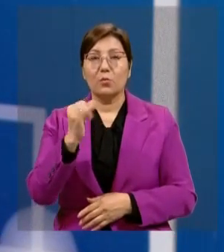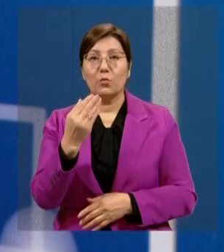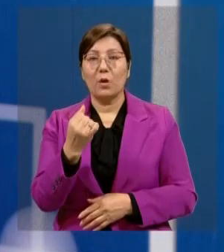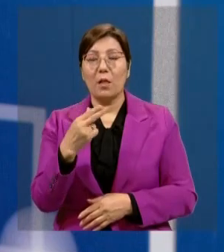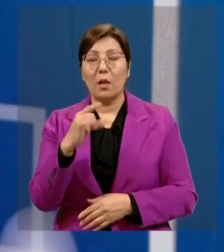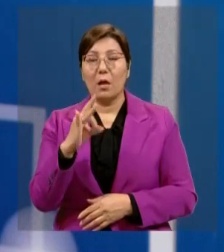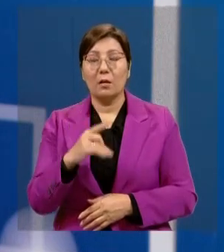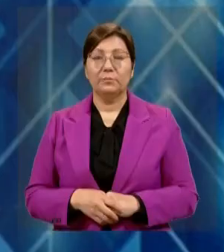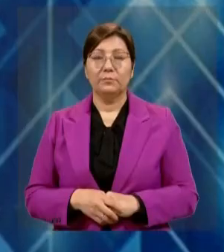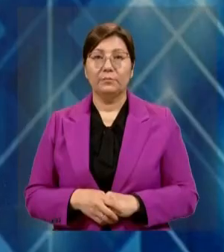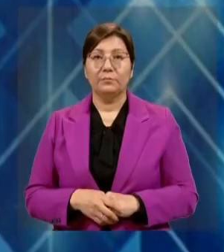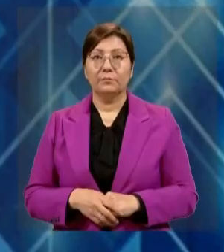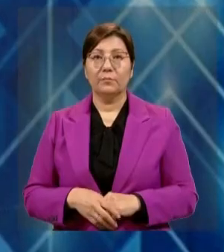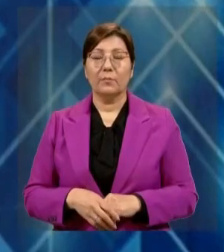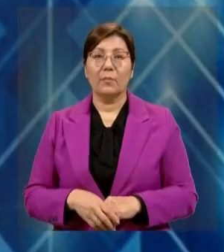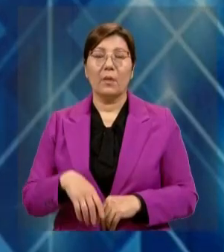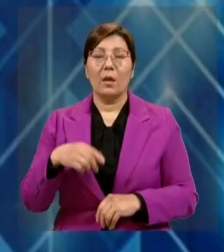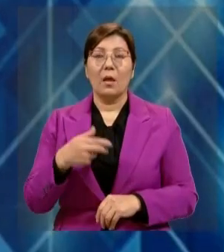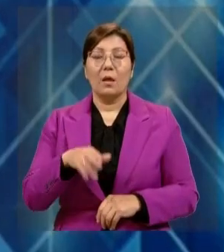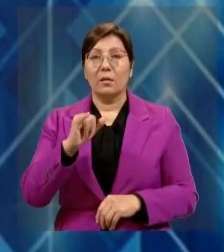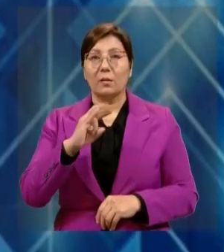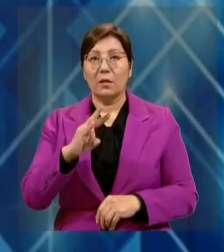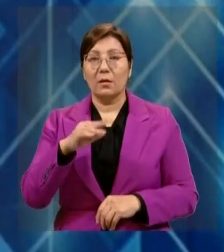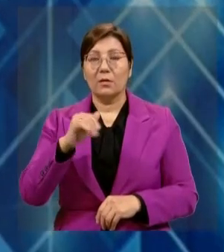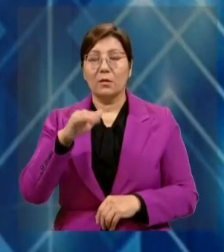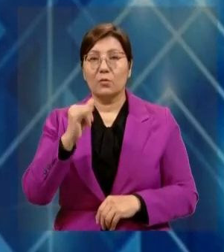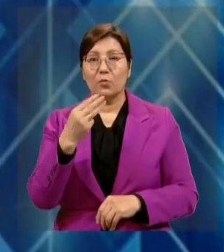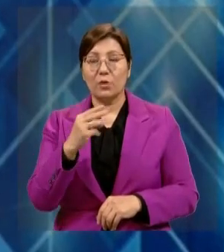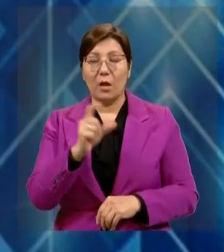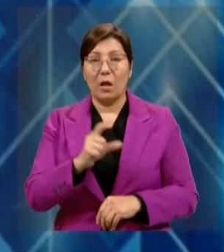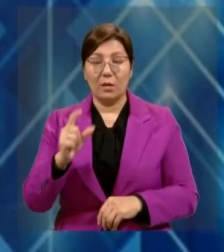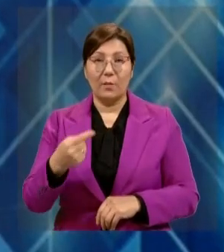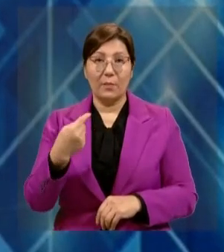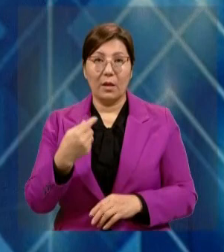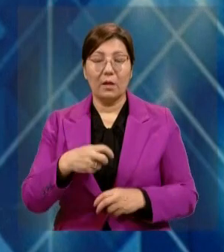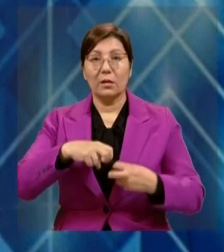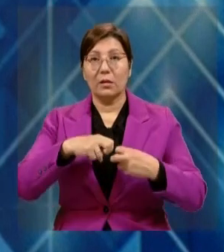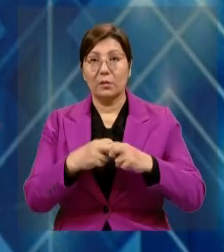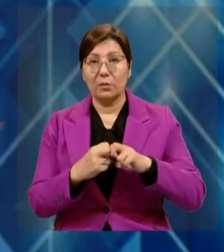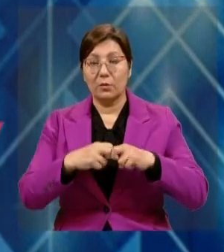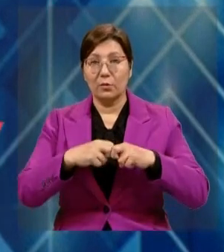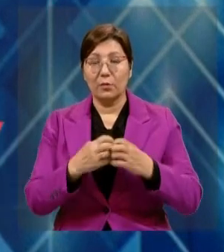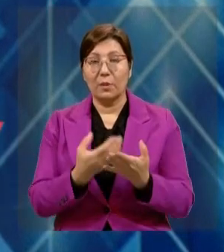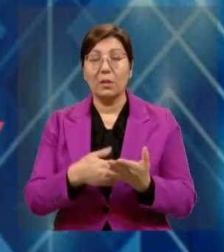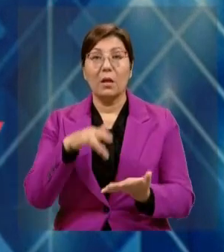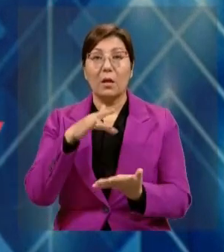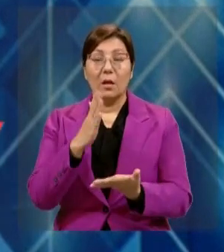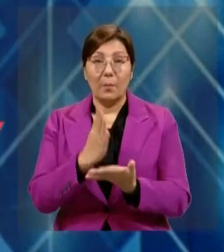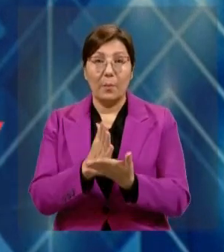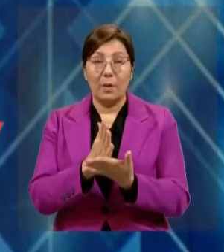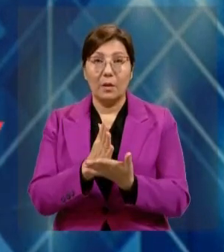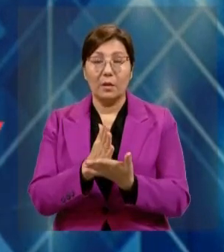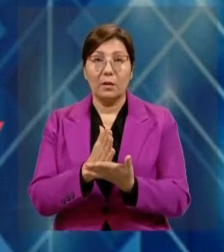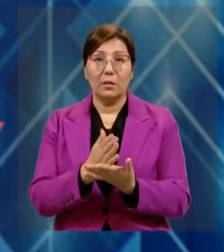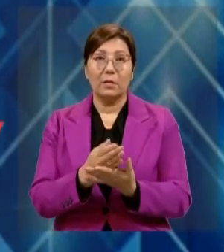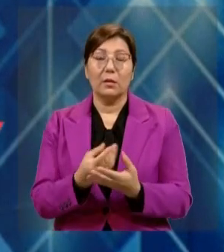Қысқаша анықтама беріп кетсеңіз. Гемопоэздік дін жасушалары адам ағзасының сүйектерінде, сүйектің ортасында орналасқан